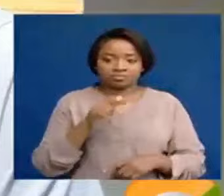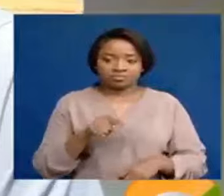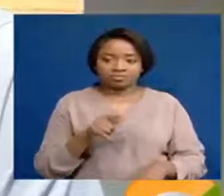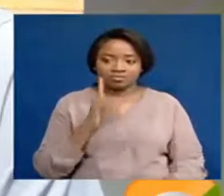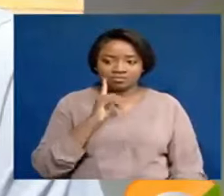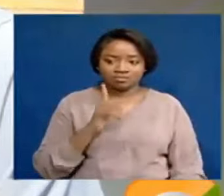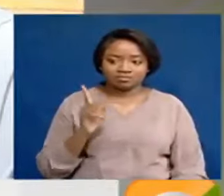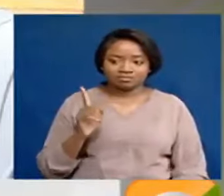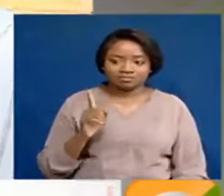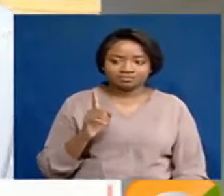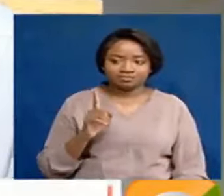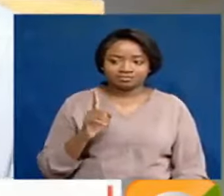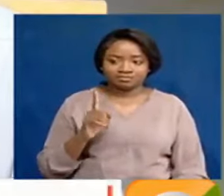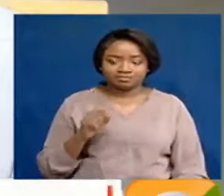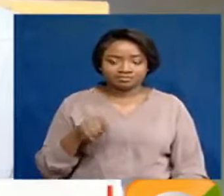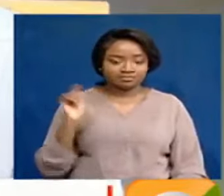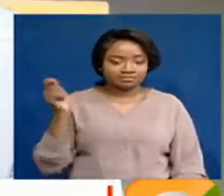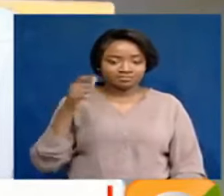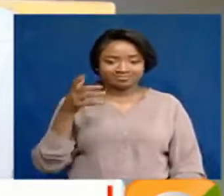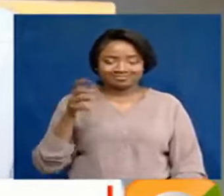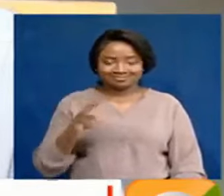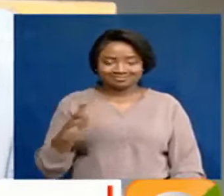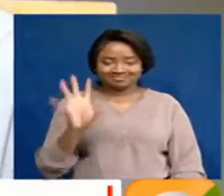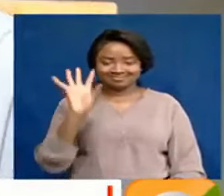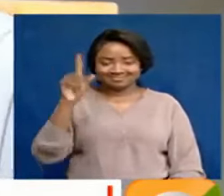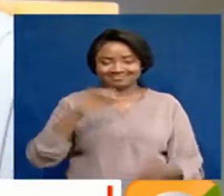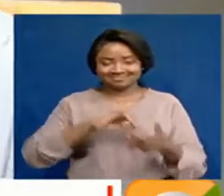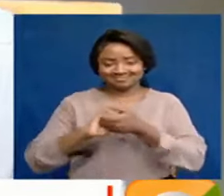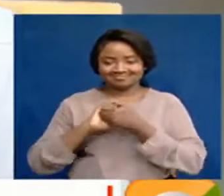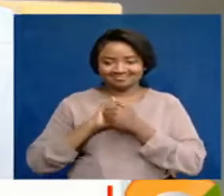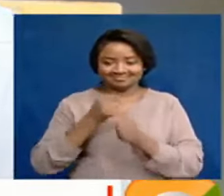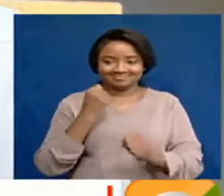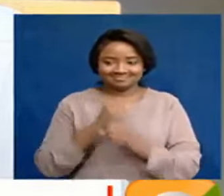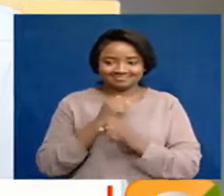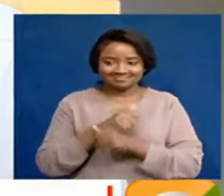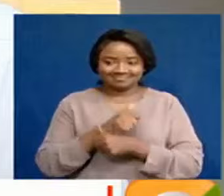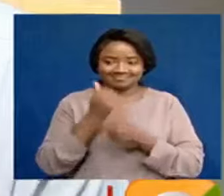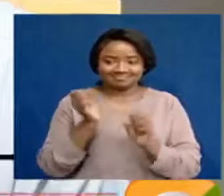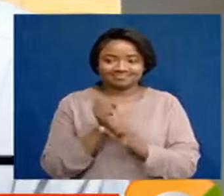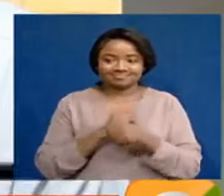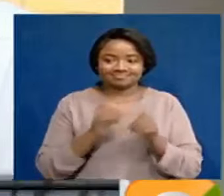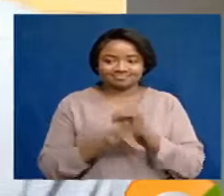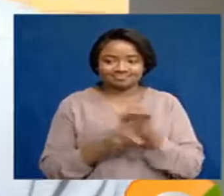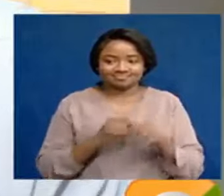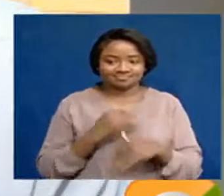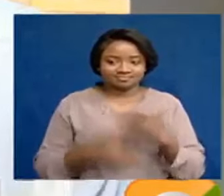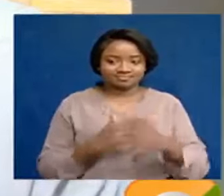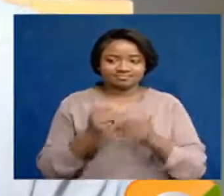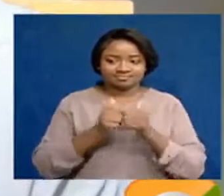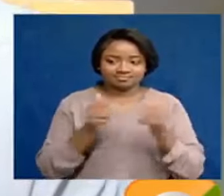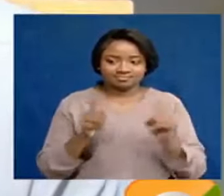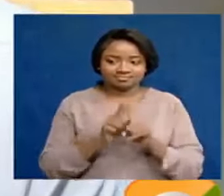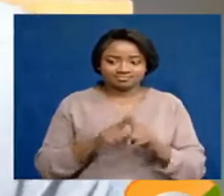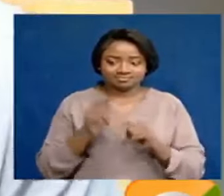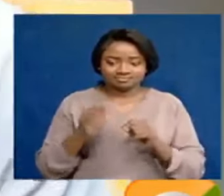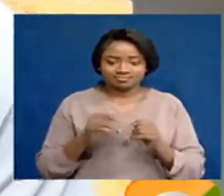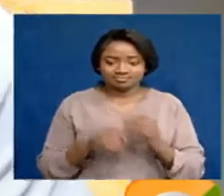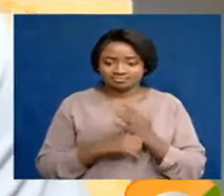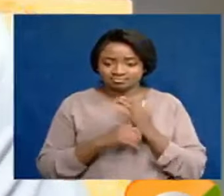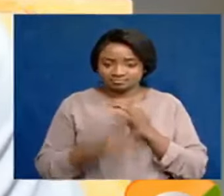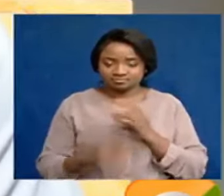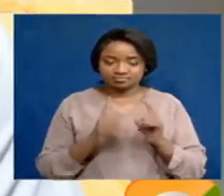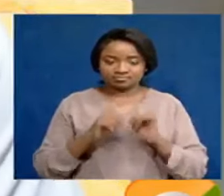league here, Kenya Basketball Federation has done a great job of keeping the league going here and being a very popular league. But what